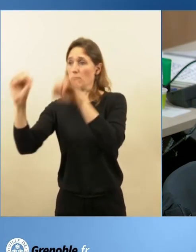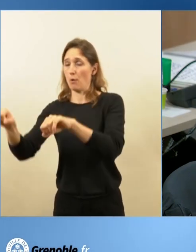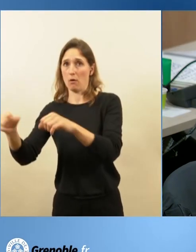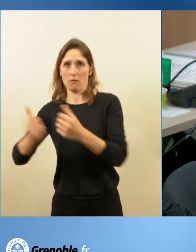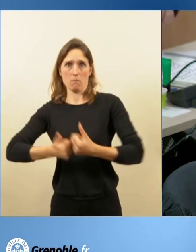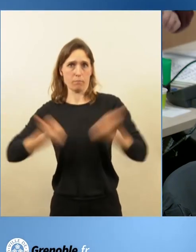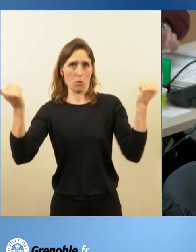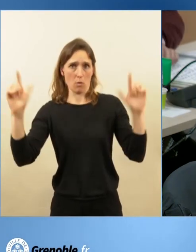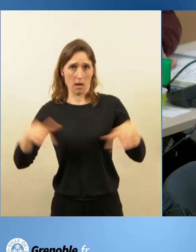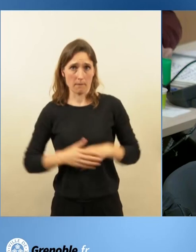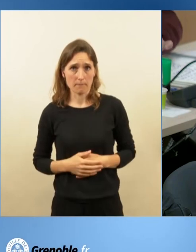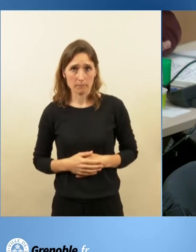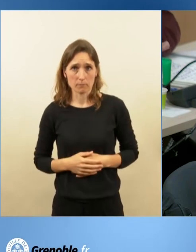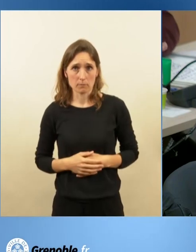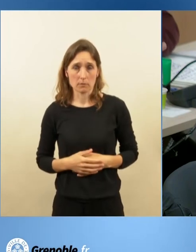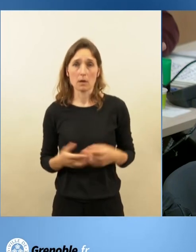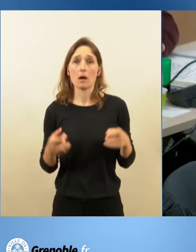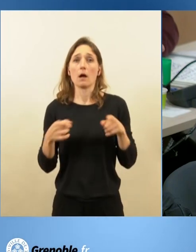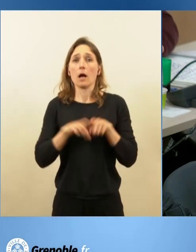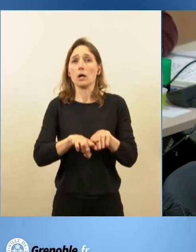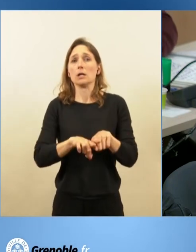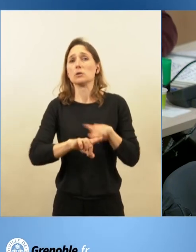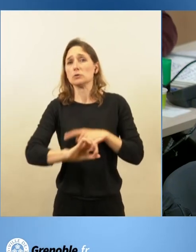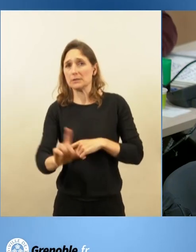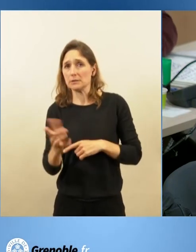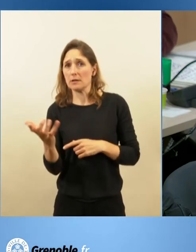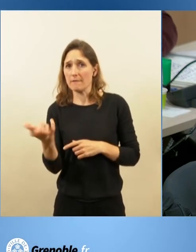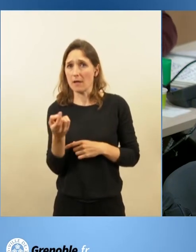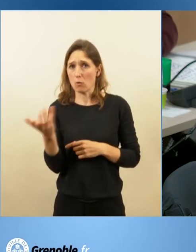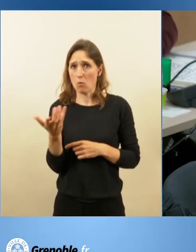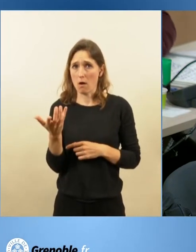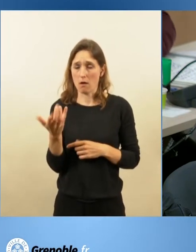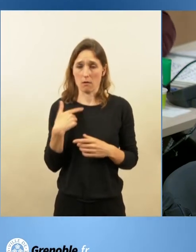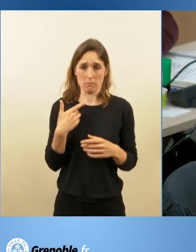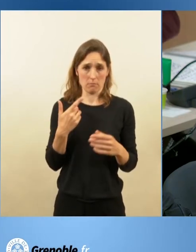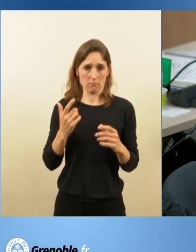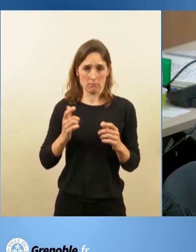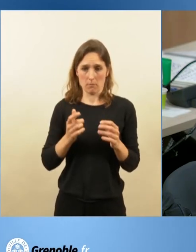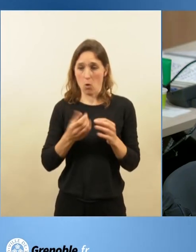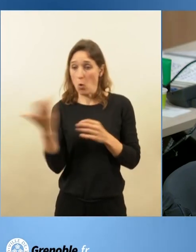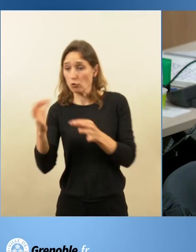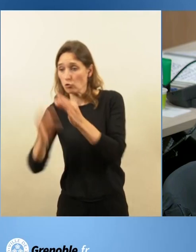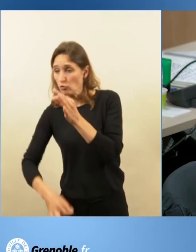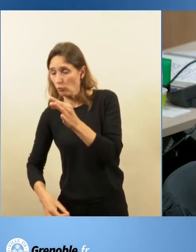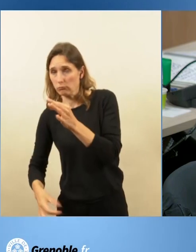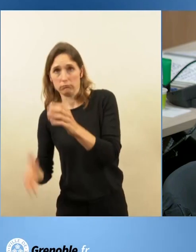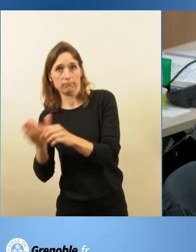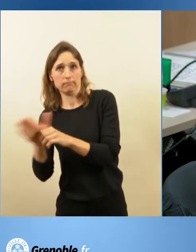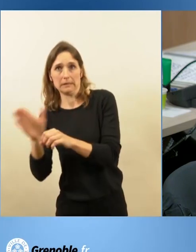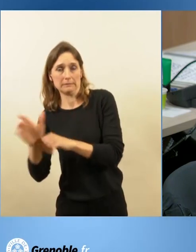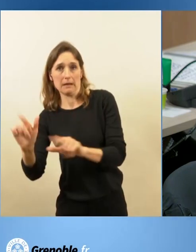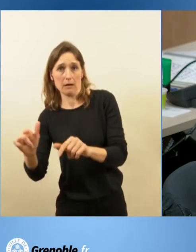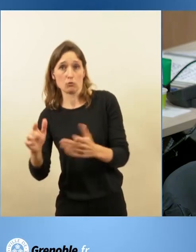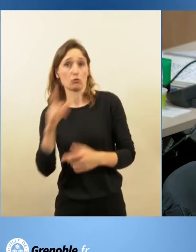l'injustice vient de l'insuffisance des alternatives Pierre-André Juven l'a clairement indiqué et tant qu'on n'a pas des